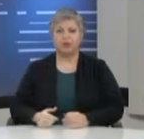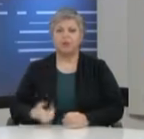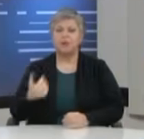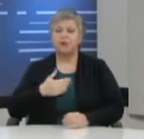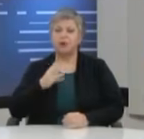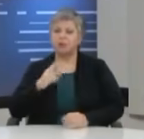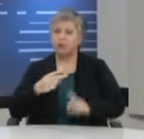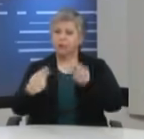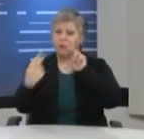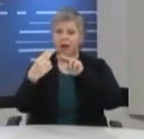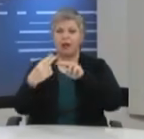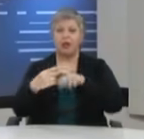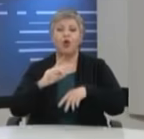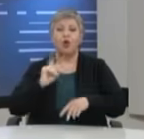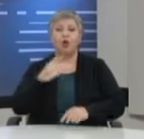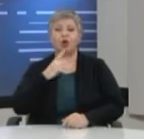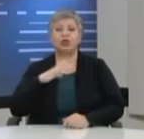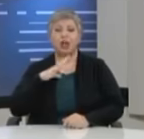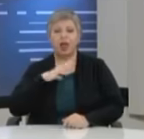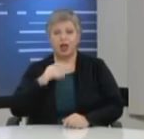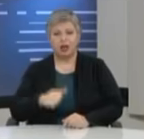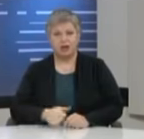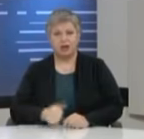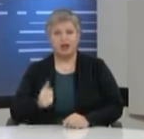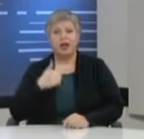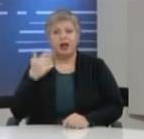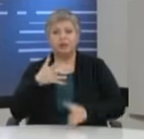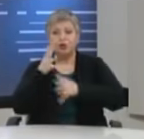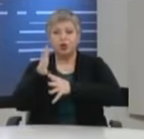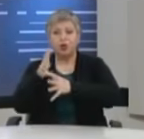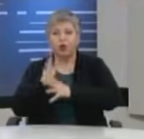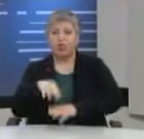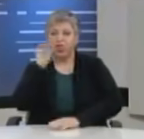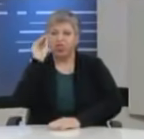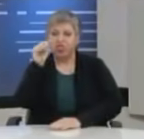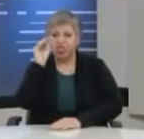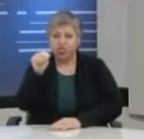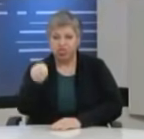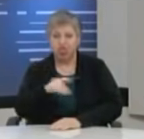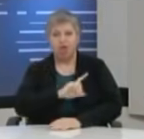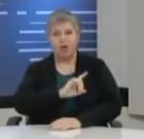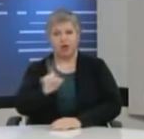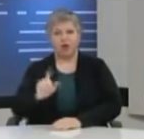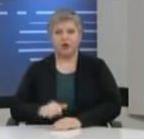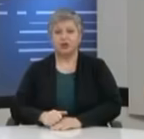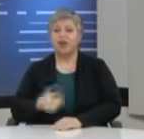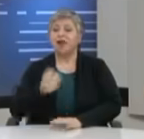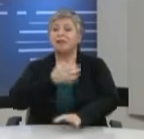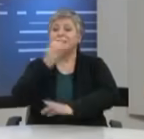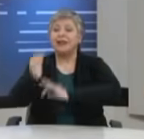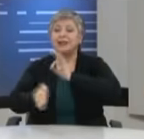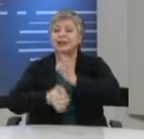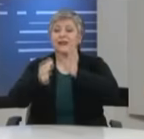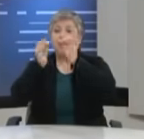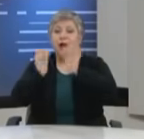μάτια. Τους είπαμε την αλήθεια. Δεν τους κοροϊδέψαμε. Δεν τους εξαπατήσαμε. Τους εξηγήσαμε πραγματικά ποιο είναι το διακύβευμα.